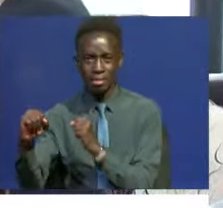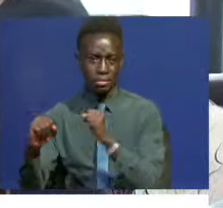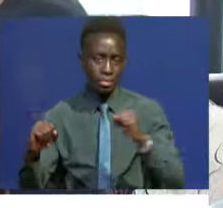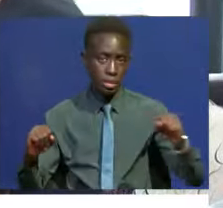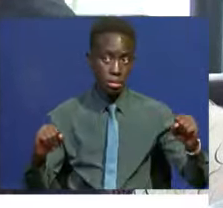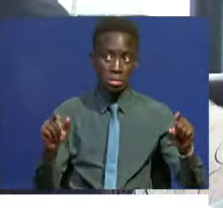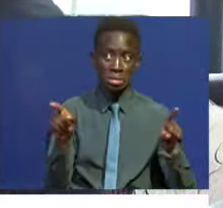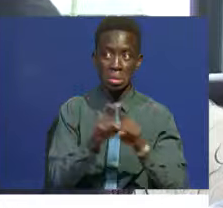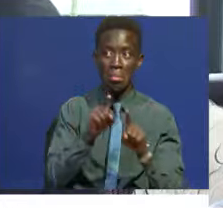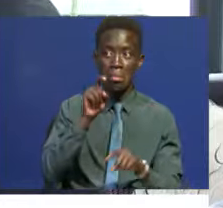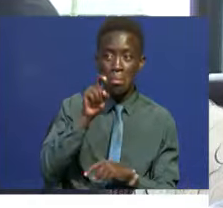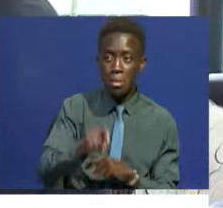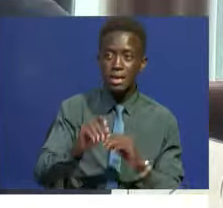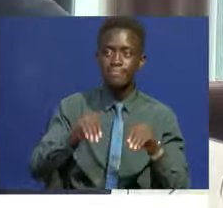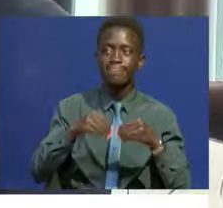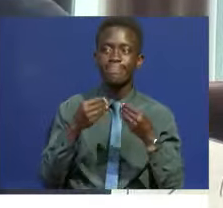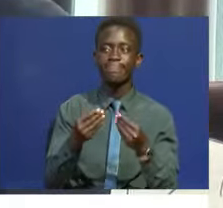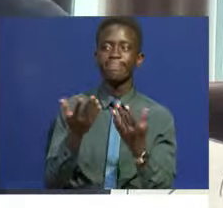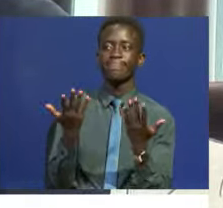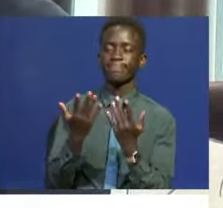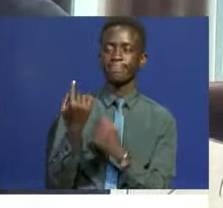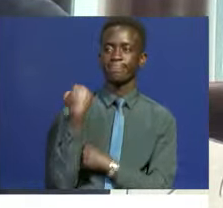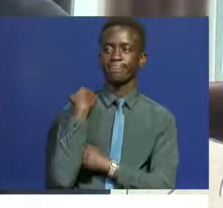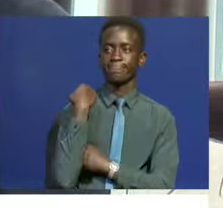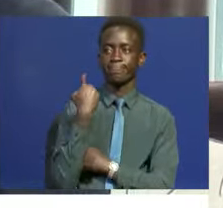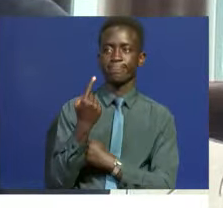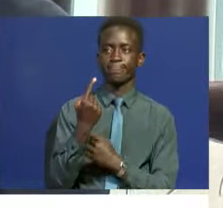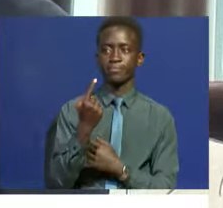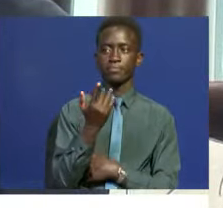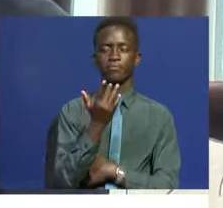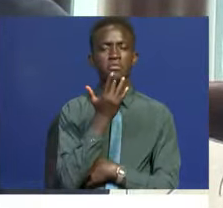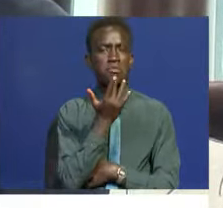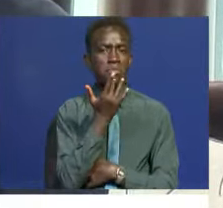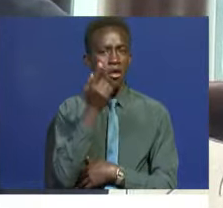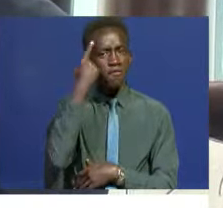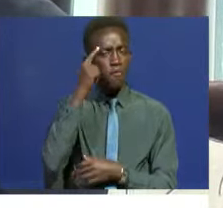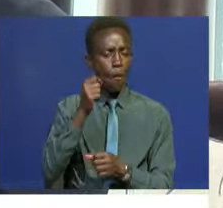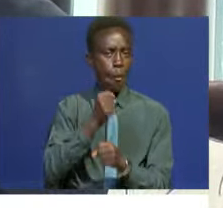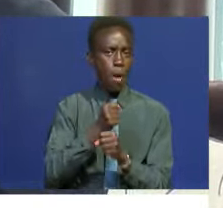kutoa kipaumbele kwa nafasi za ajira za moja kwa moja.